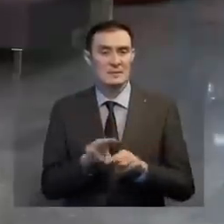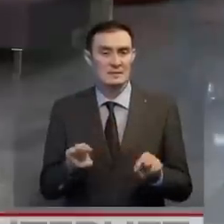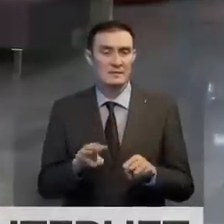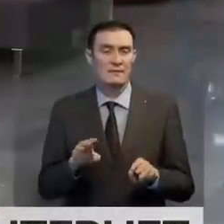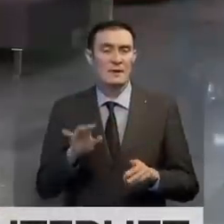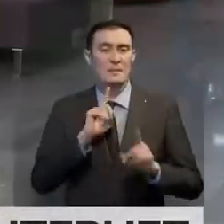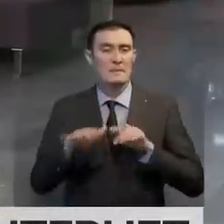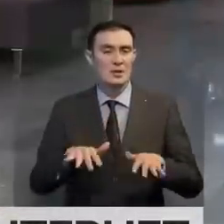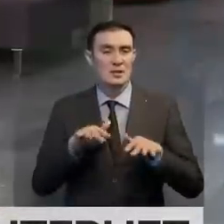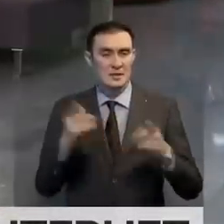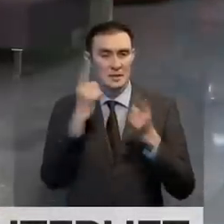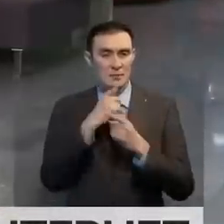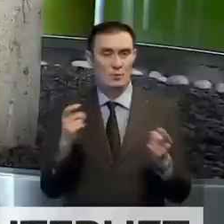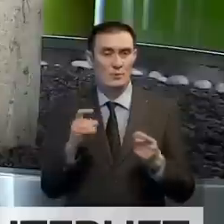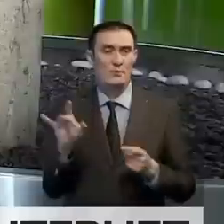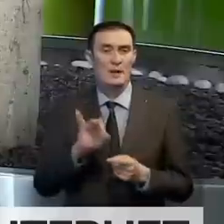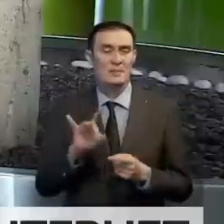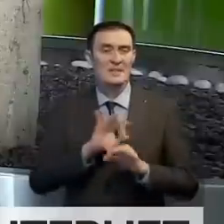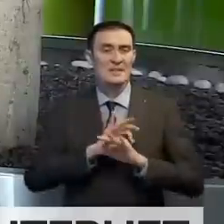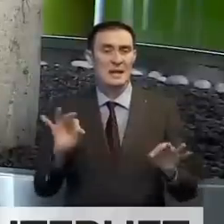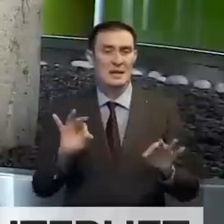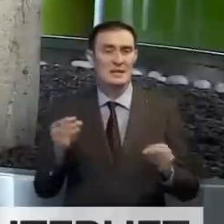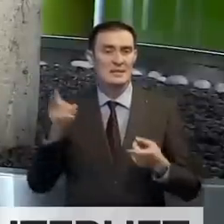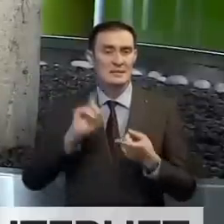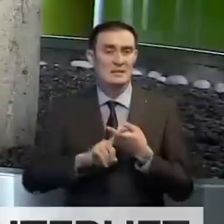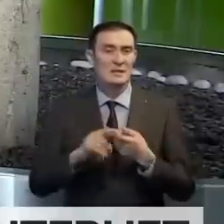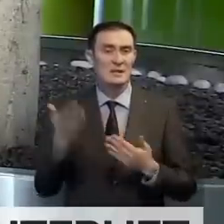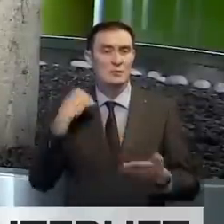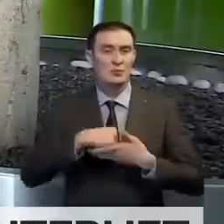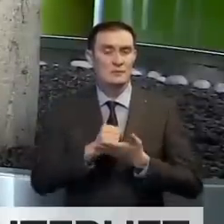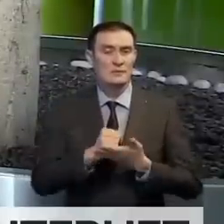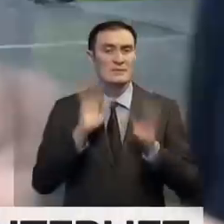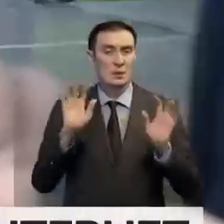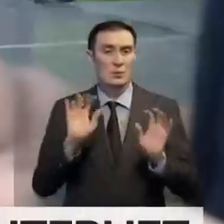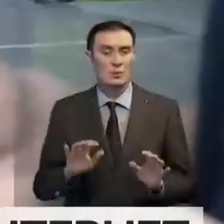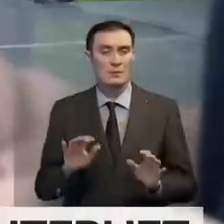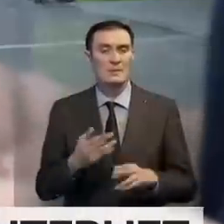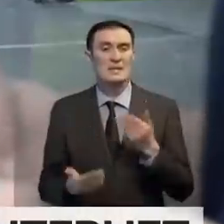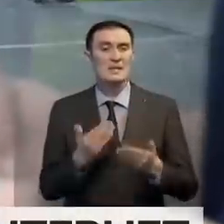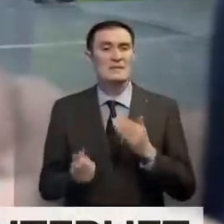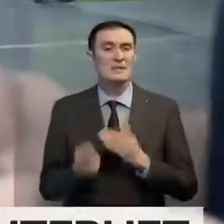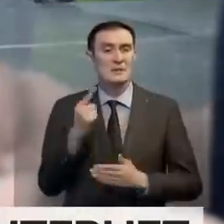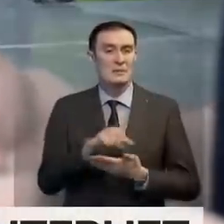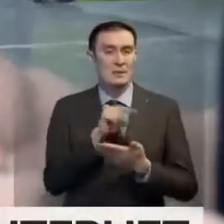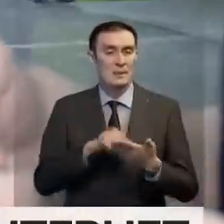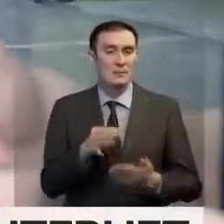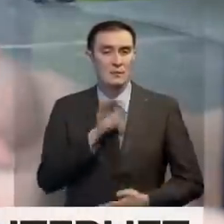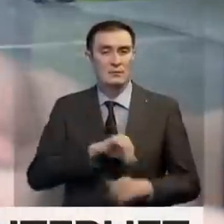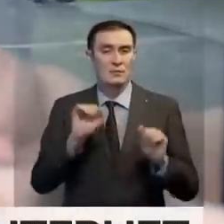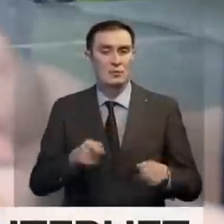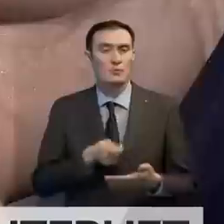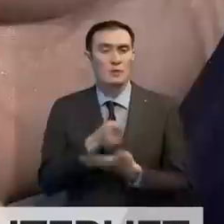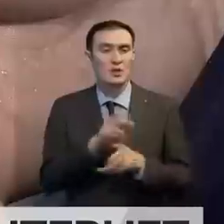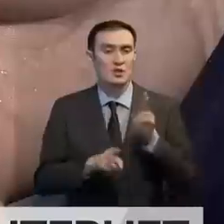в кулуарах Мажилиса. Напомню, параметры идеальной связи давно закреплены в законодательстве. При возникновении проблем пользователи